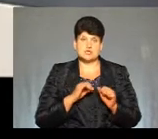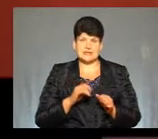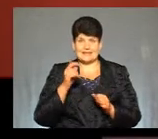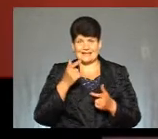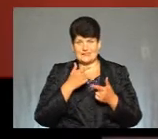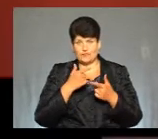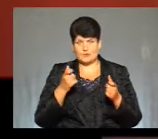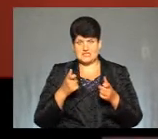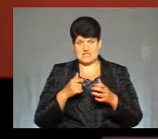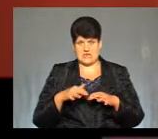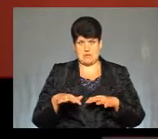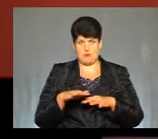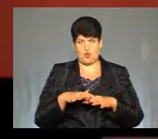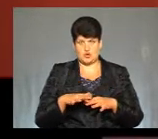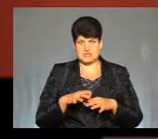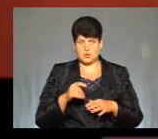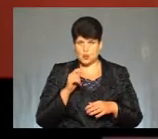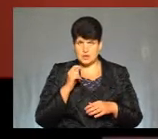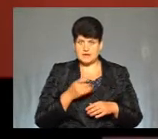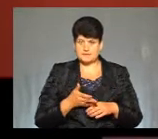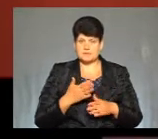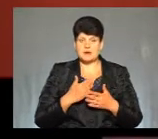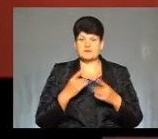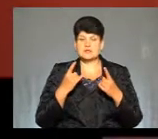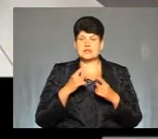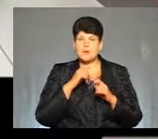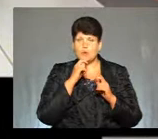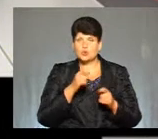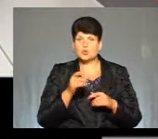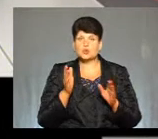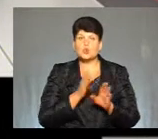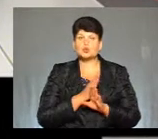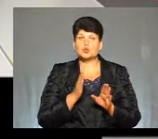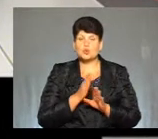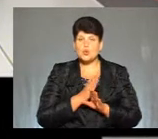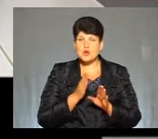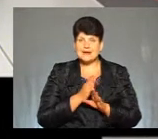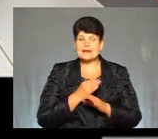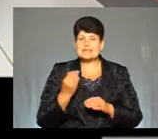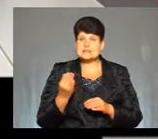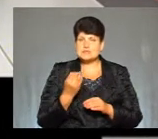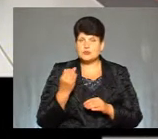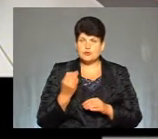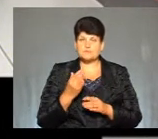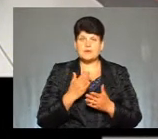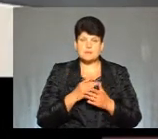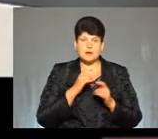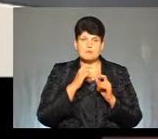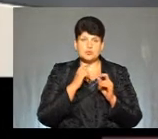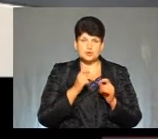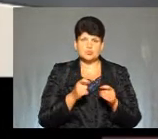свій український. Ми маємо великий подарунок долі, історії, і маємо з цим подарунком